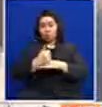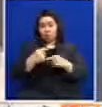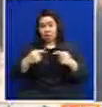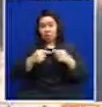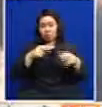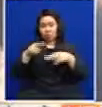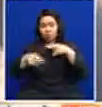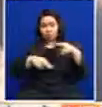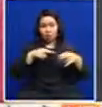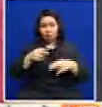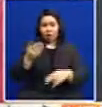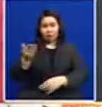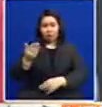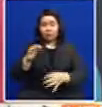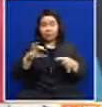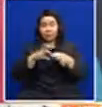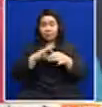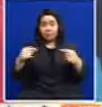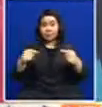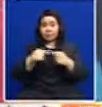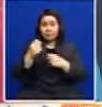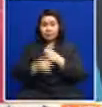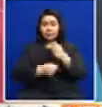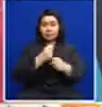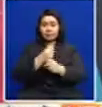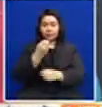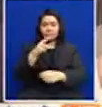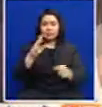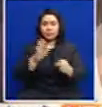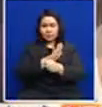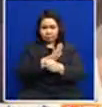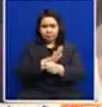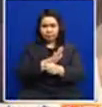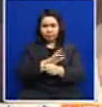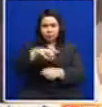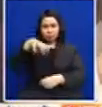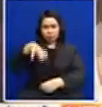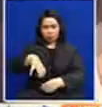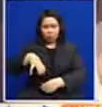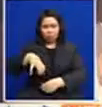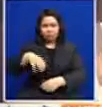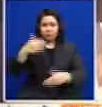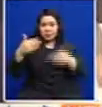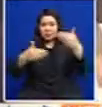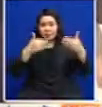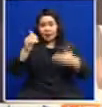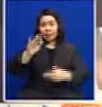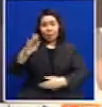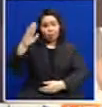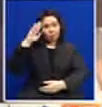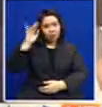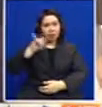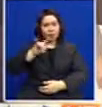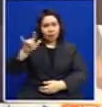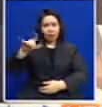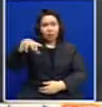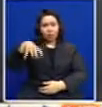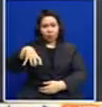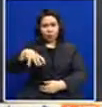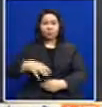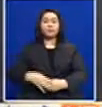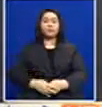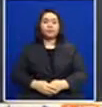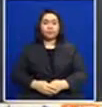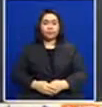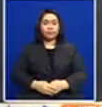ลเรือนทหารอากาศเนื่องในโอกาสครบรอบ12ปีกรมกิจการพลเรือนทหารอากาศณอาคารกรมกิจการพลเรือ